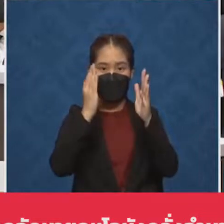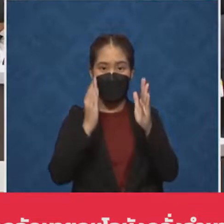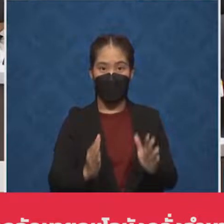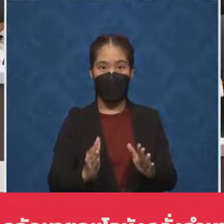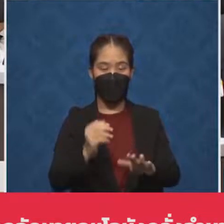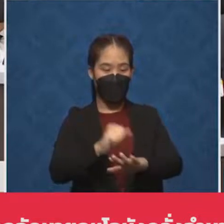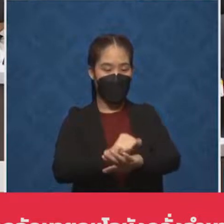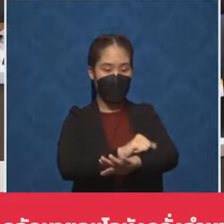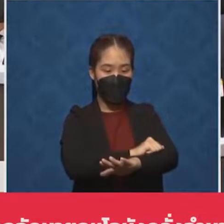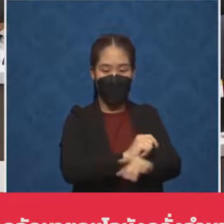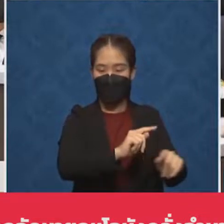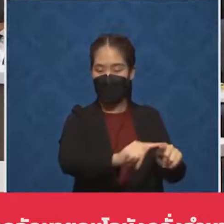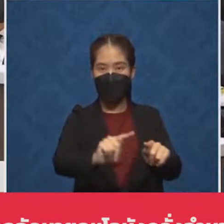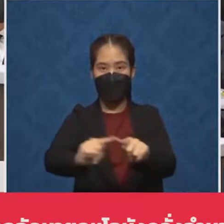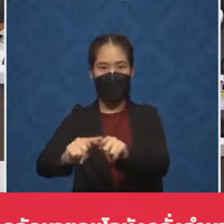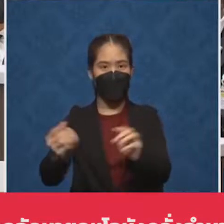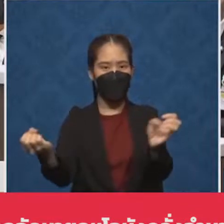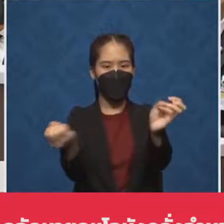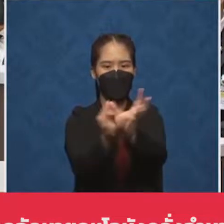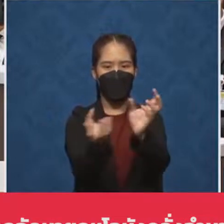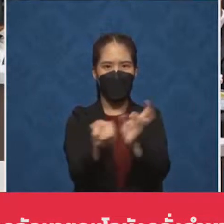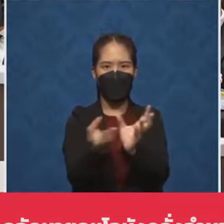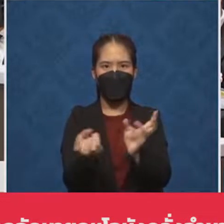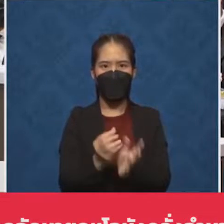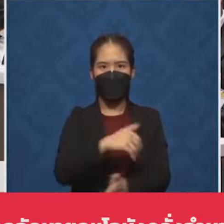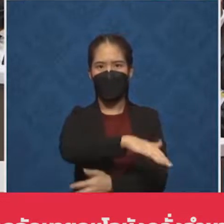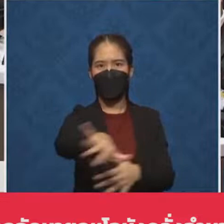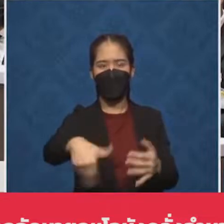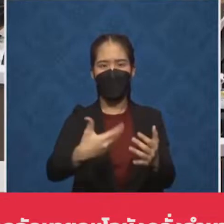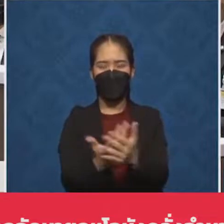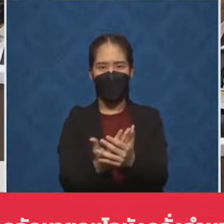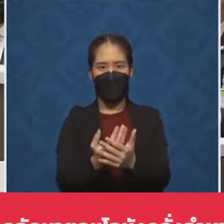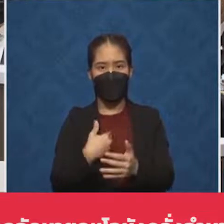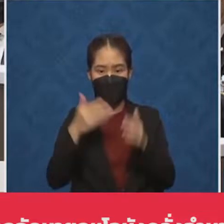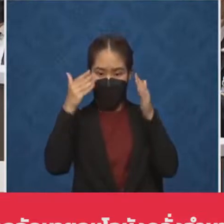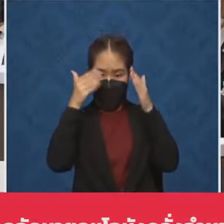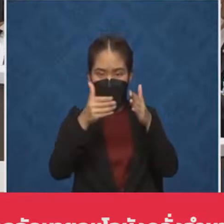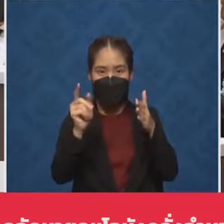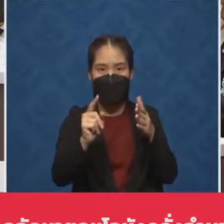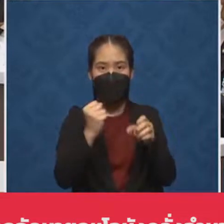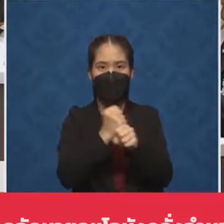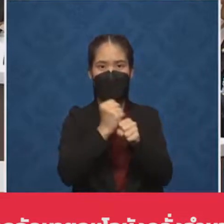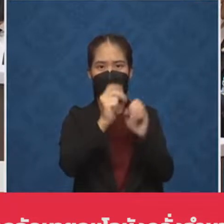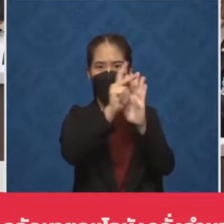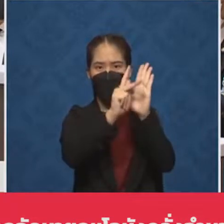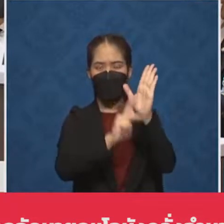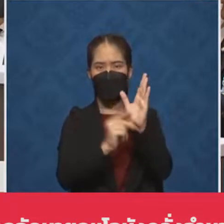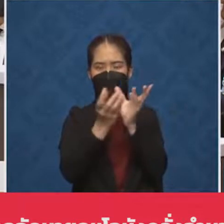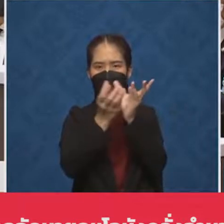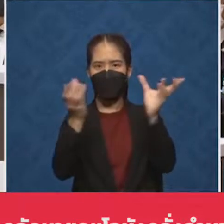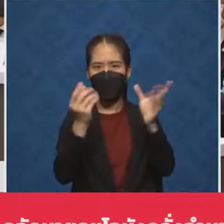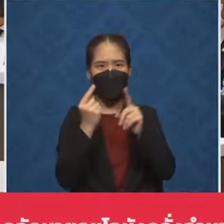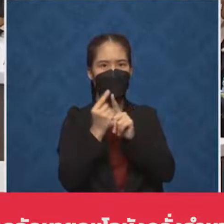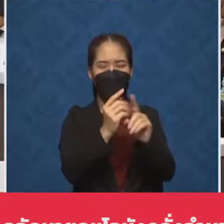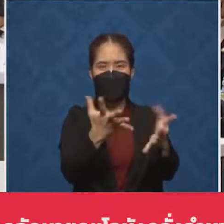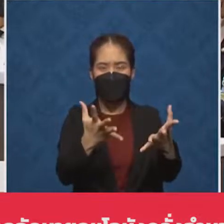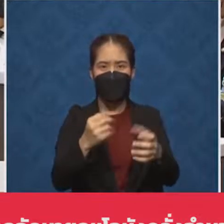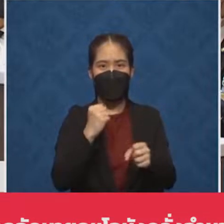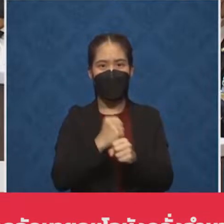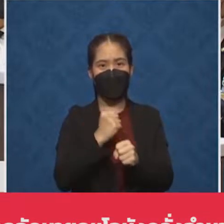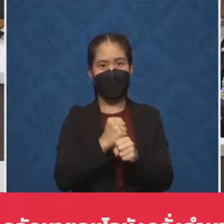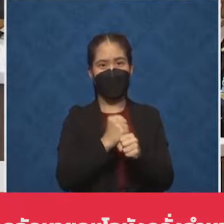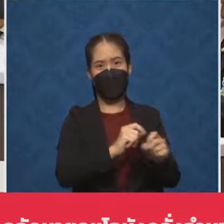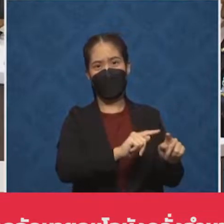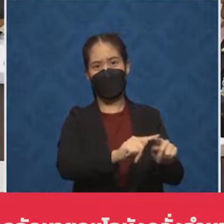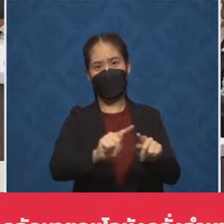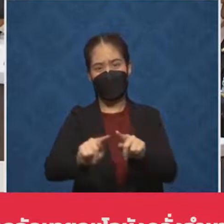โดยความคับแค้นของประชาชนทั้งนี้ประชาชนสิ้นหวังแต่ผู้นำยิ้มร่ามีประชาชนล้มตายต้นคอ